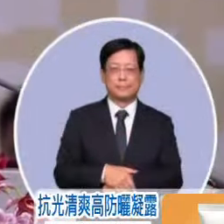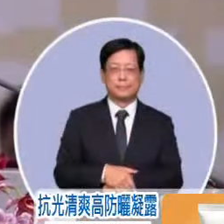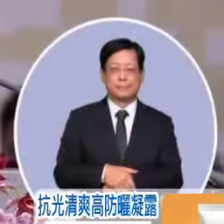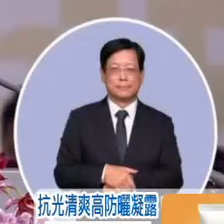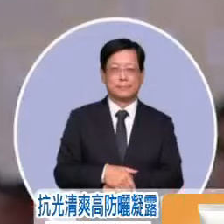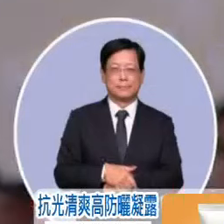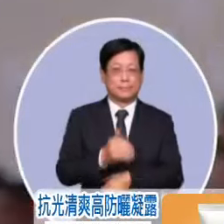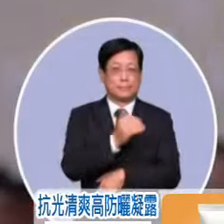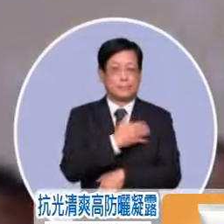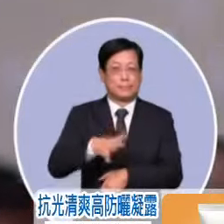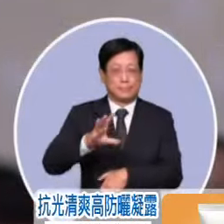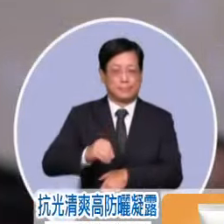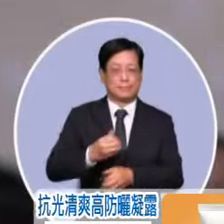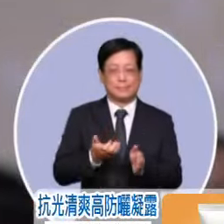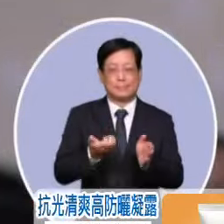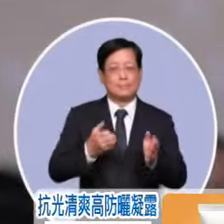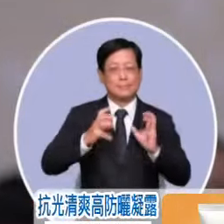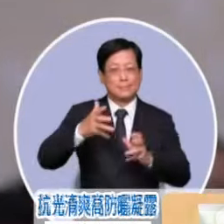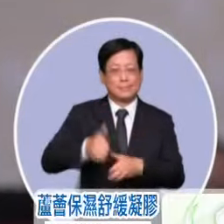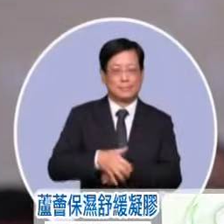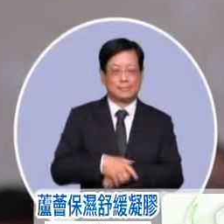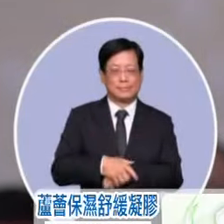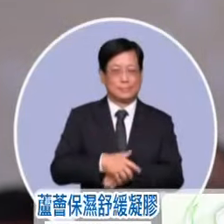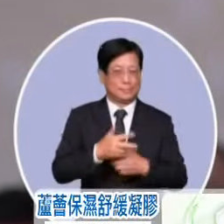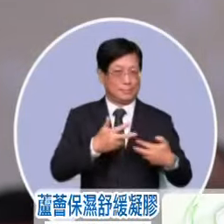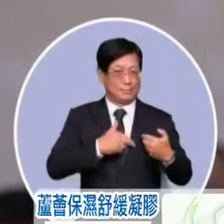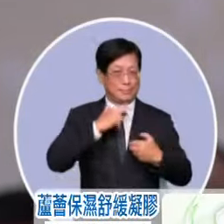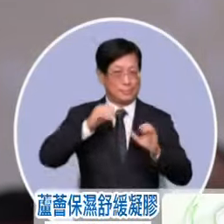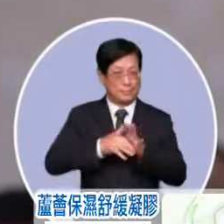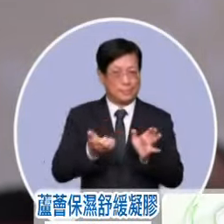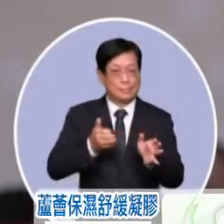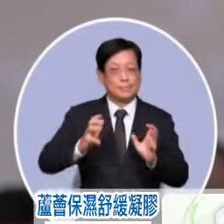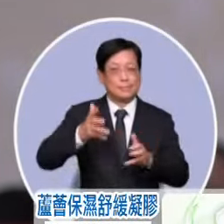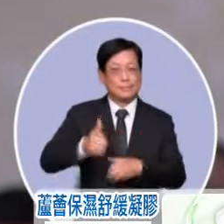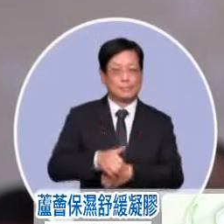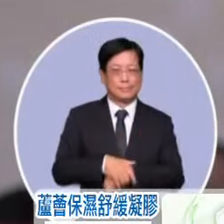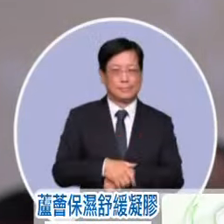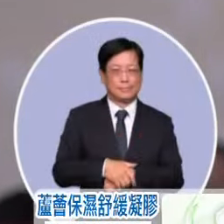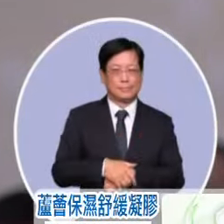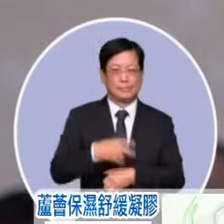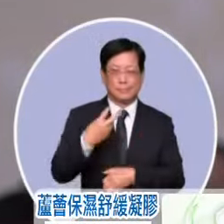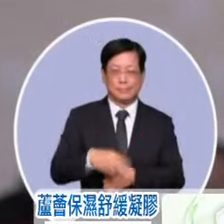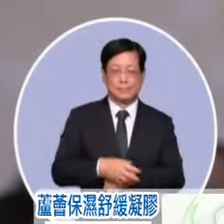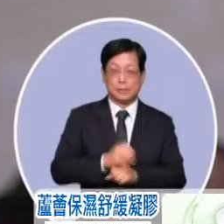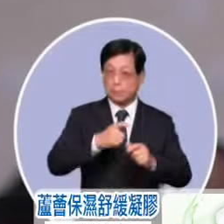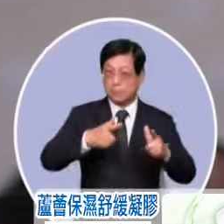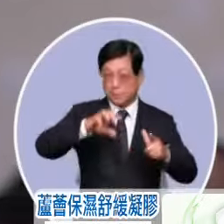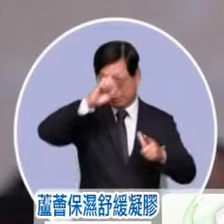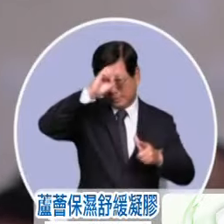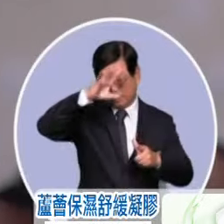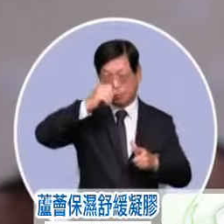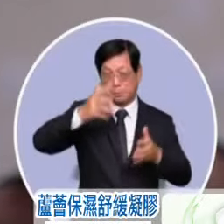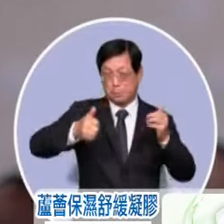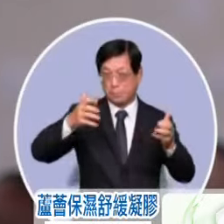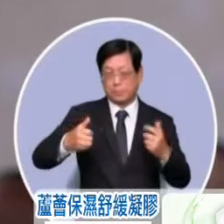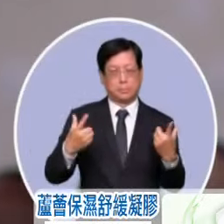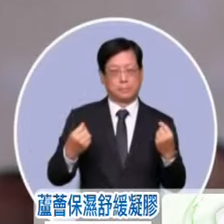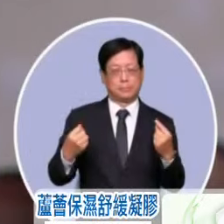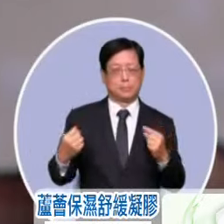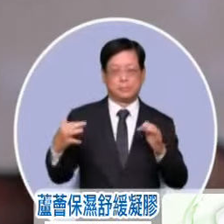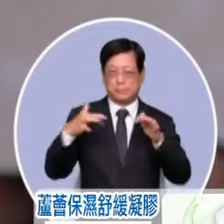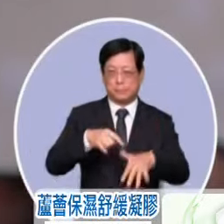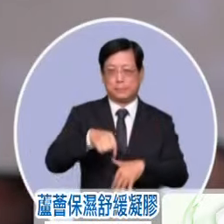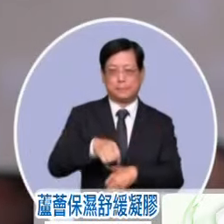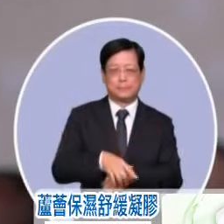就要进来盯你了，就是这样啊。这个局面不就你自己造成的？不然你五二零哪有那么衰？